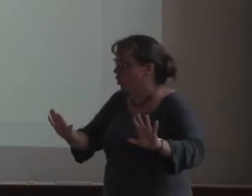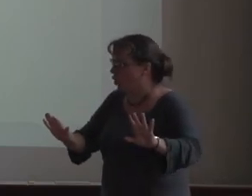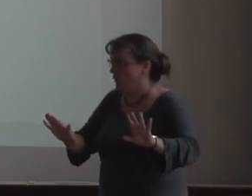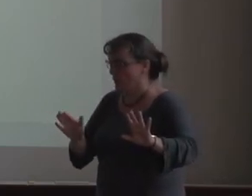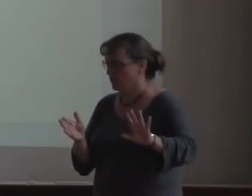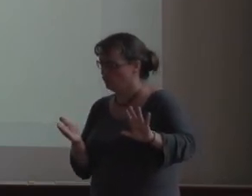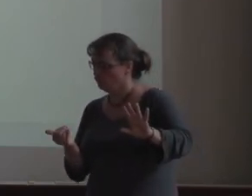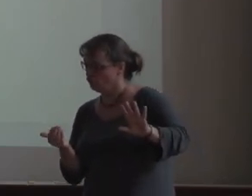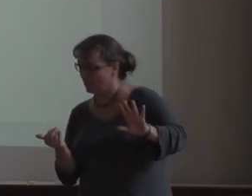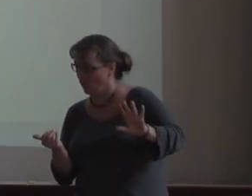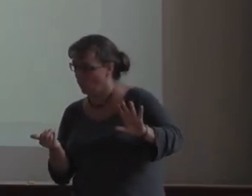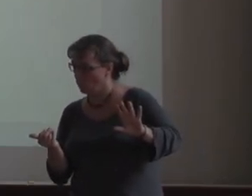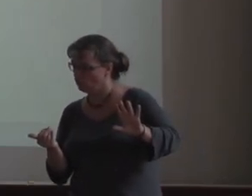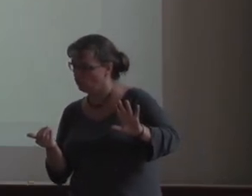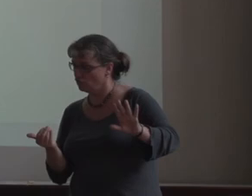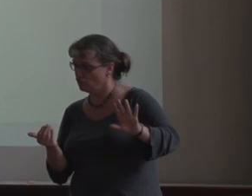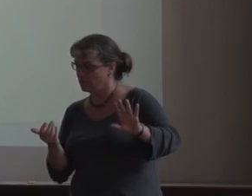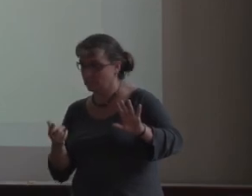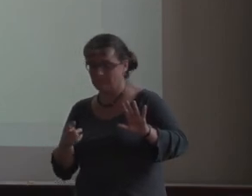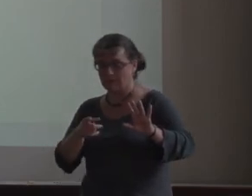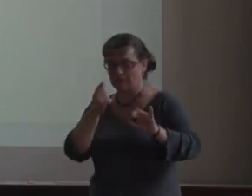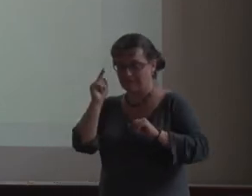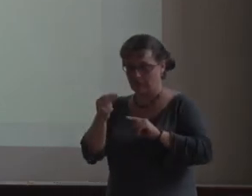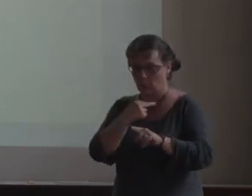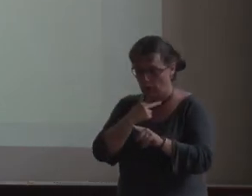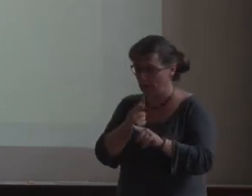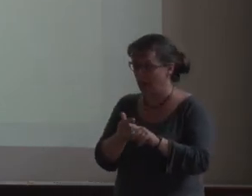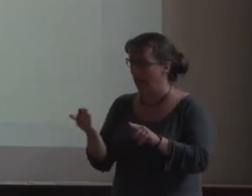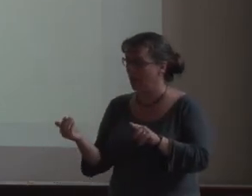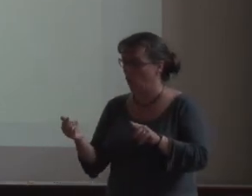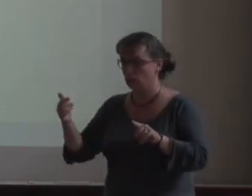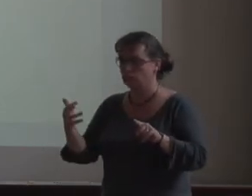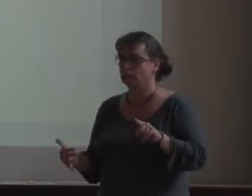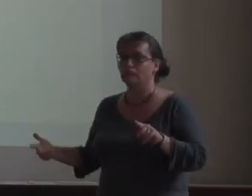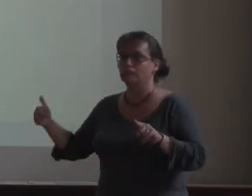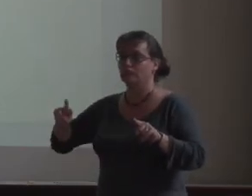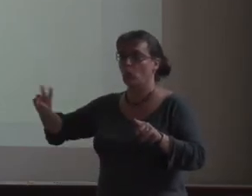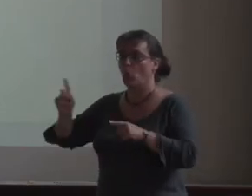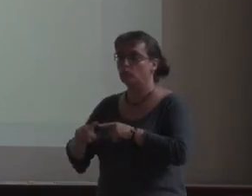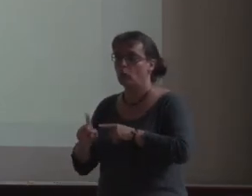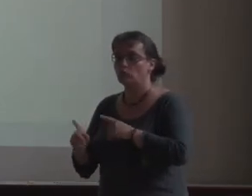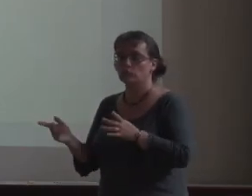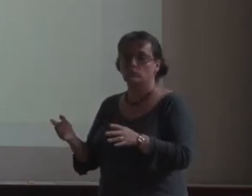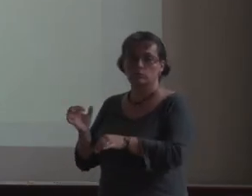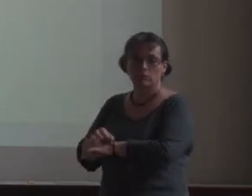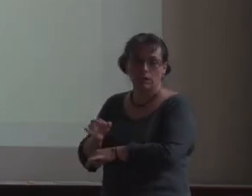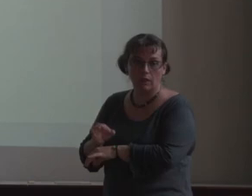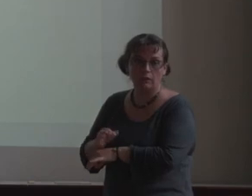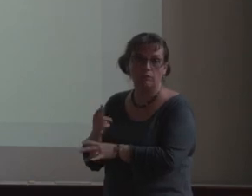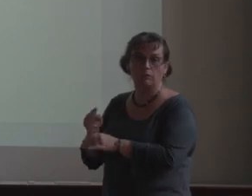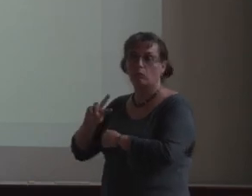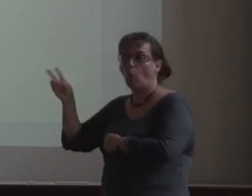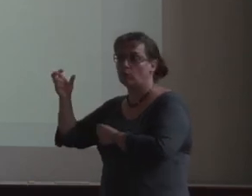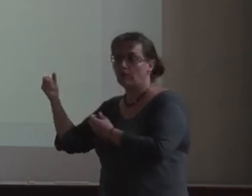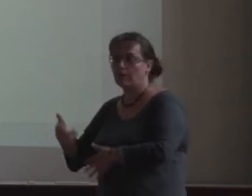un message et pendant ce temps-là, Async.io va traiter autre chose, va faire autre chose à côté. Un timer, une autre source d'événement, ce qu'on